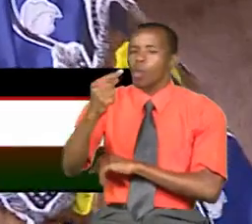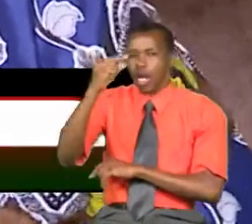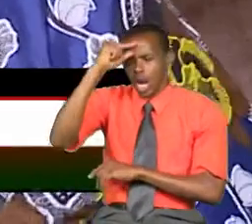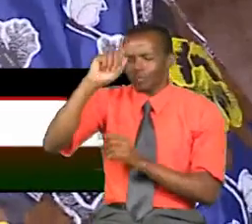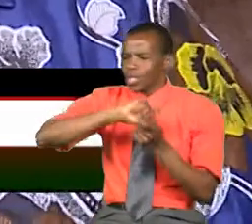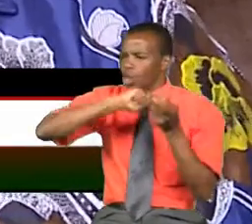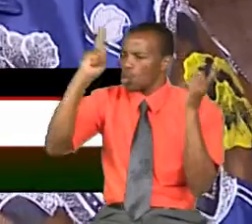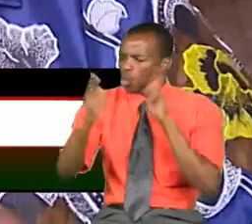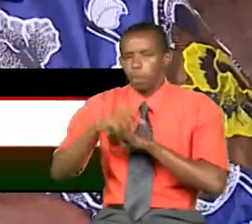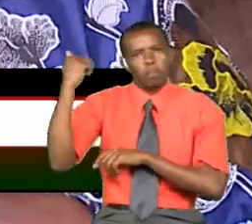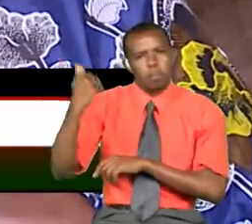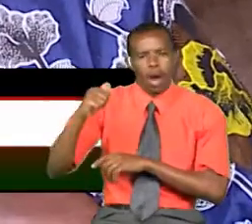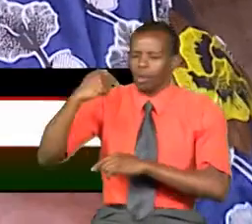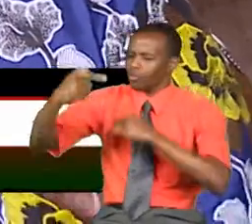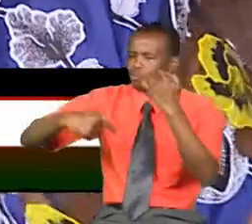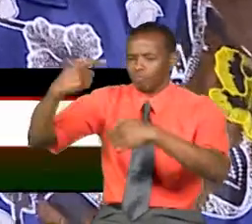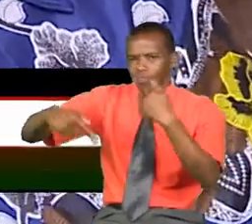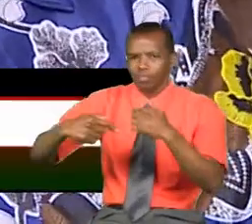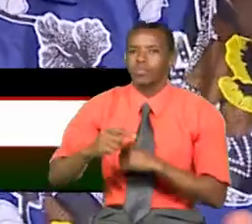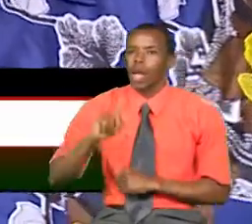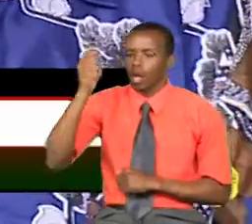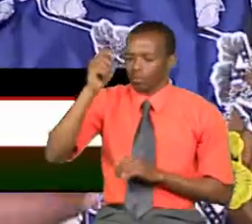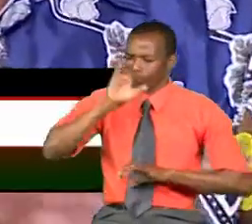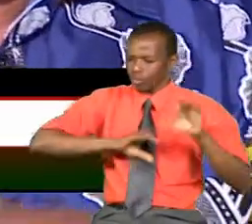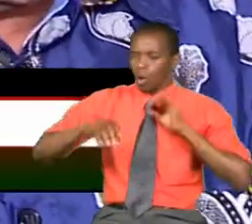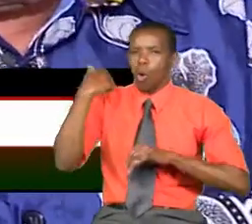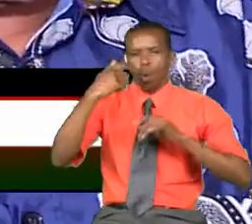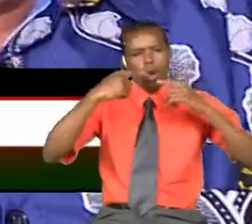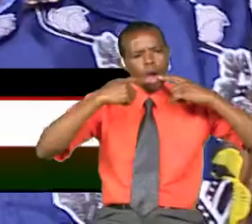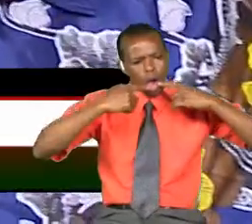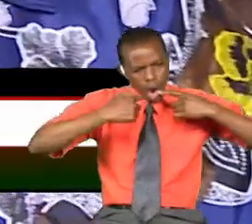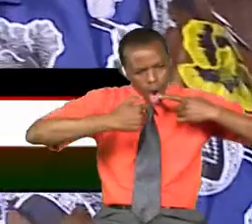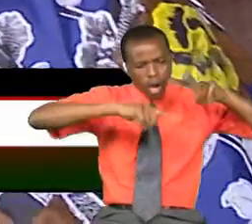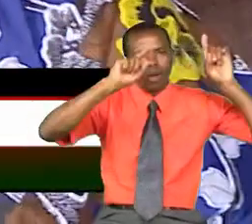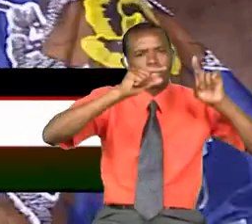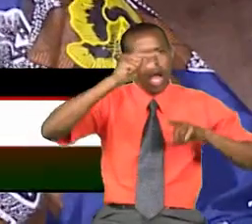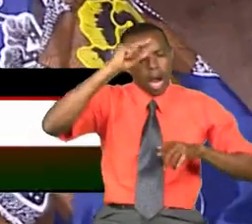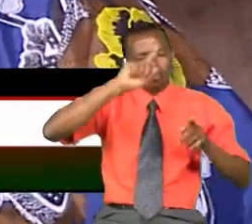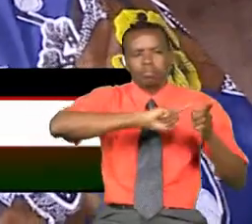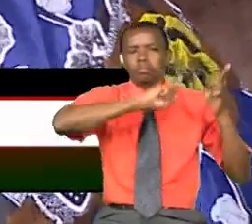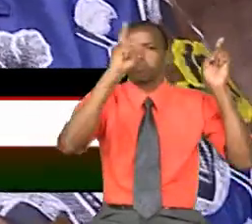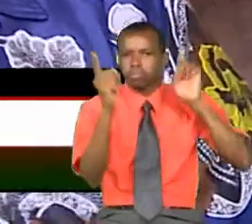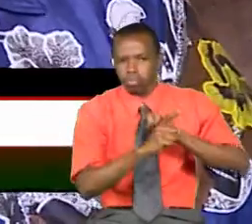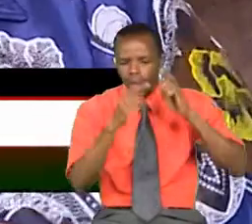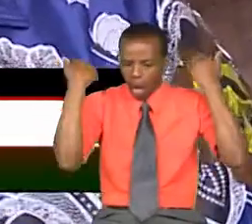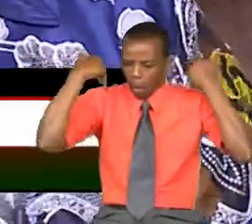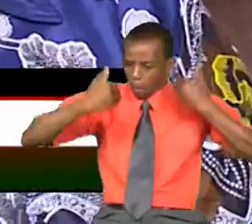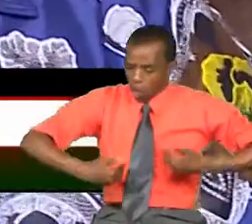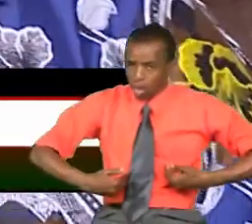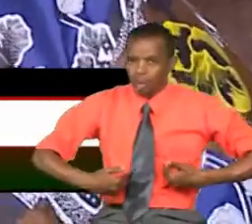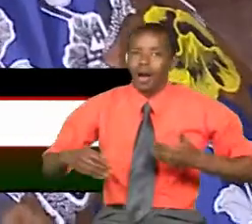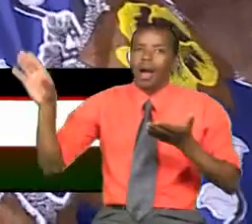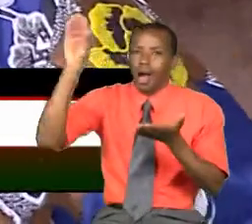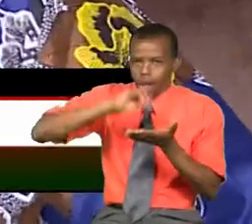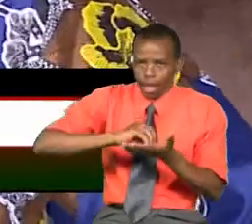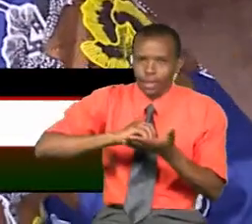haijapinduliwa, inaendelea. Mimi nasema wananchi, yule aliyowatangazia kwamba serikali wewe imepinduliwa, ni mimi tena